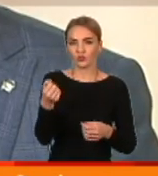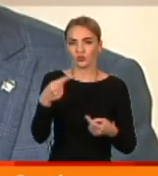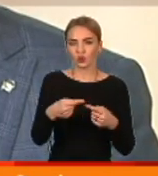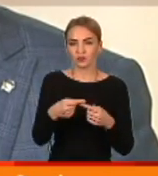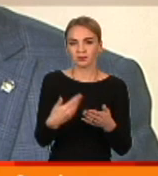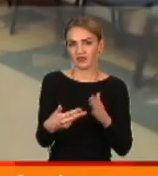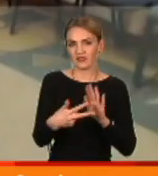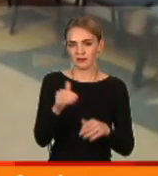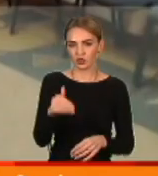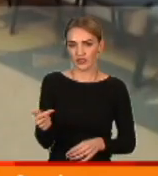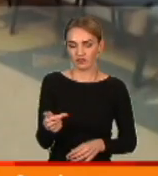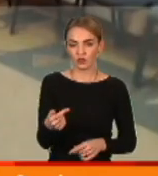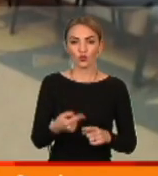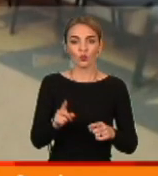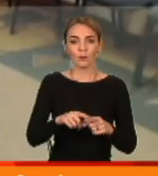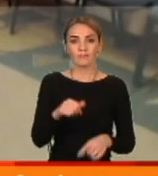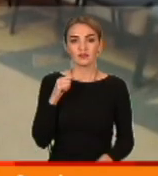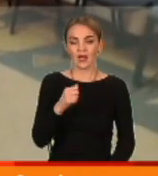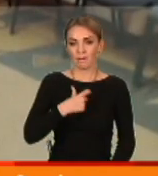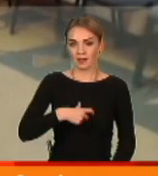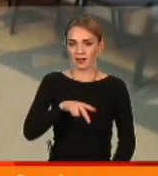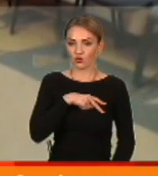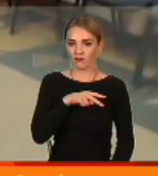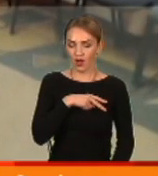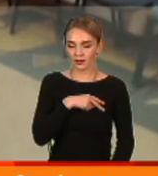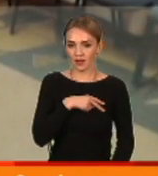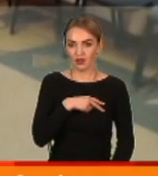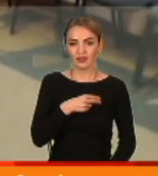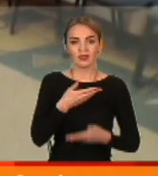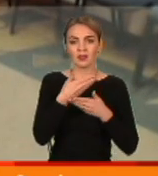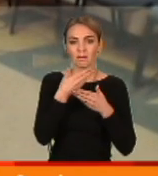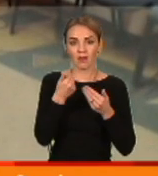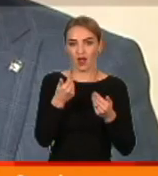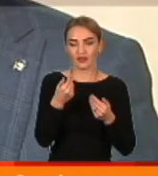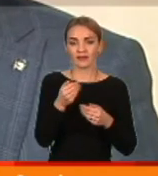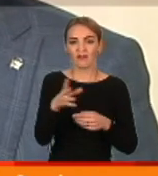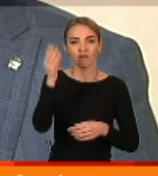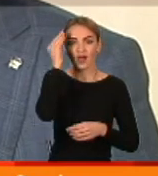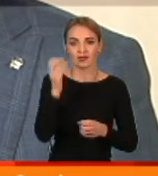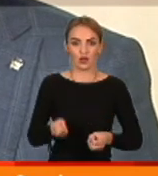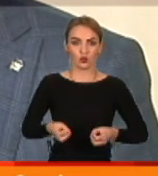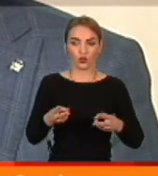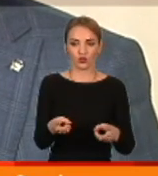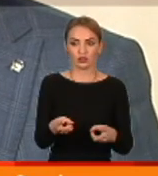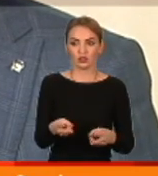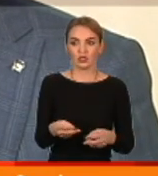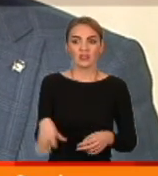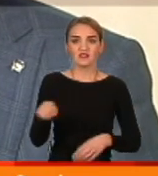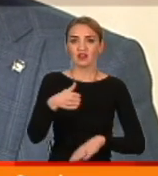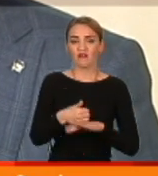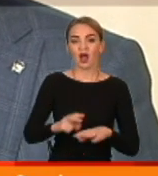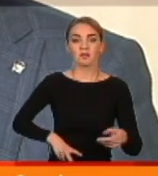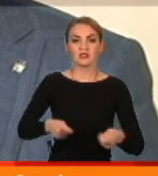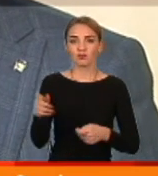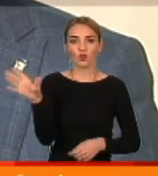мабуть, 8 тисяч гривень. Тому самопреміювання з кишень українців немає за злочин. Так, як я його робив, її всі так і роблять. Всі глави адміністрації